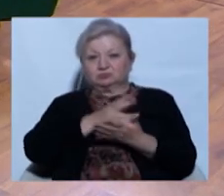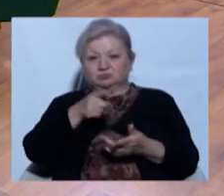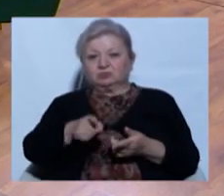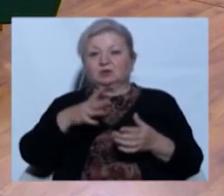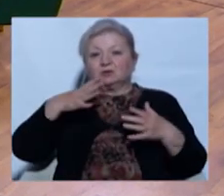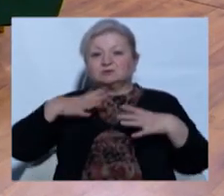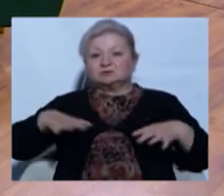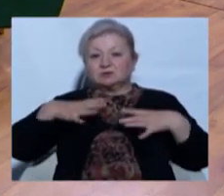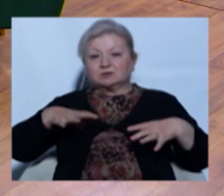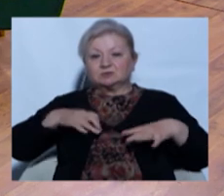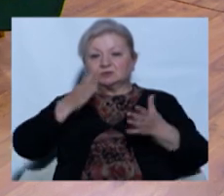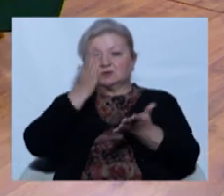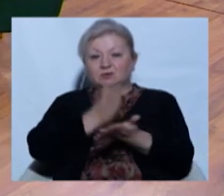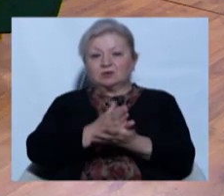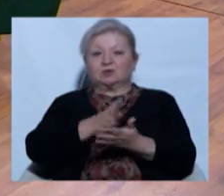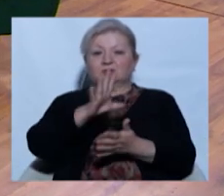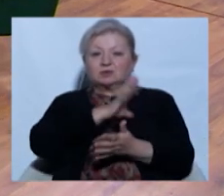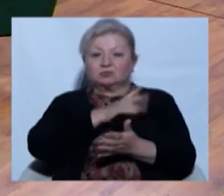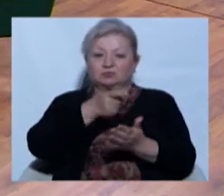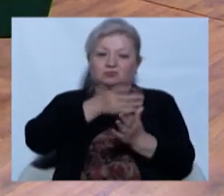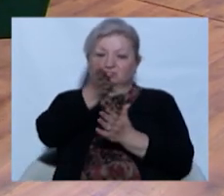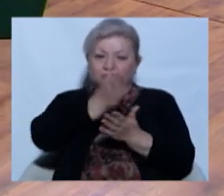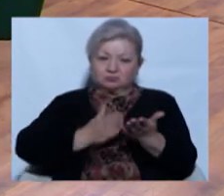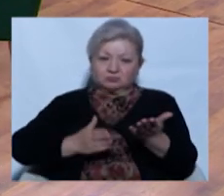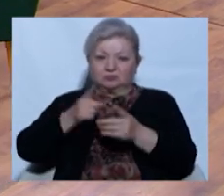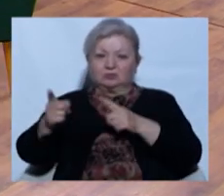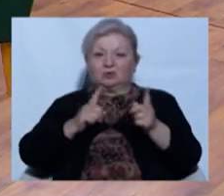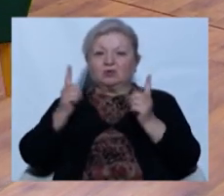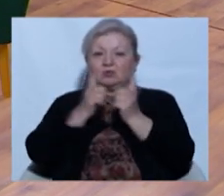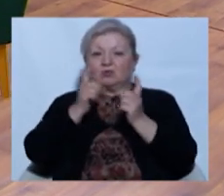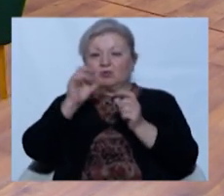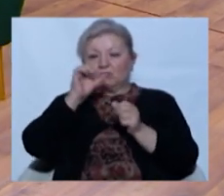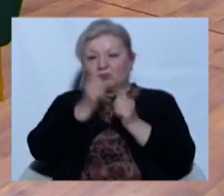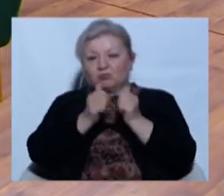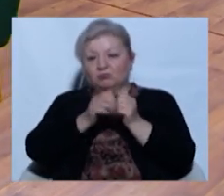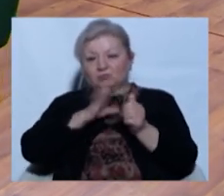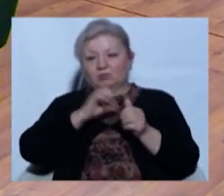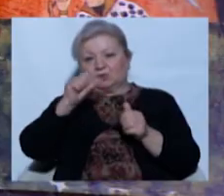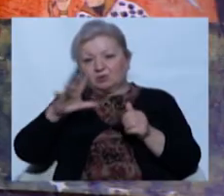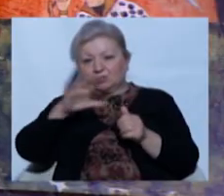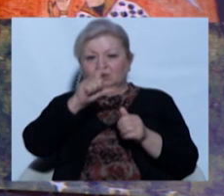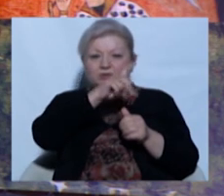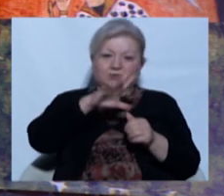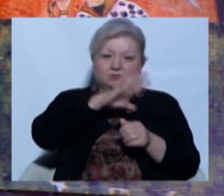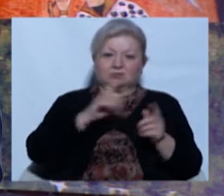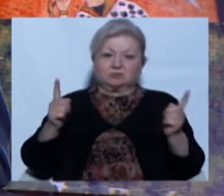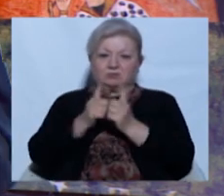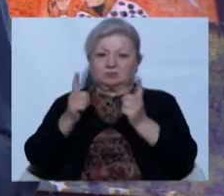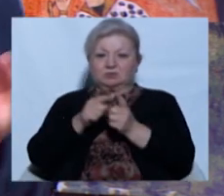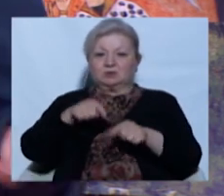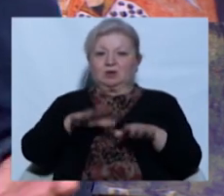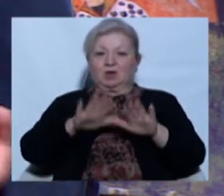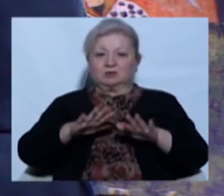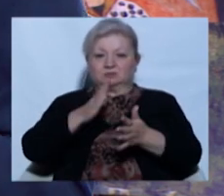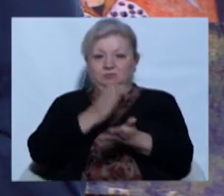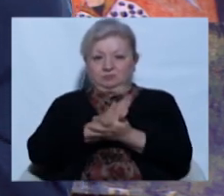აი გზაგასაყარზე და მუდმივად ხვდებოდა აი აქ ევროპა და აზია და ნაწილობრივ ორივე შეგვიძლია ჩვენ ნახოთ